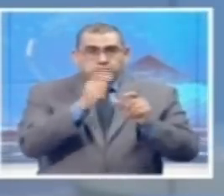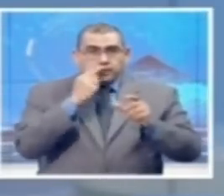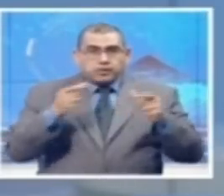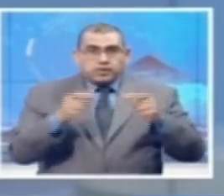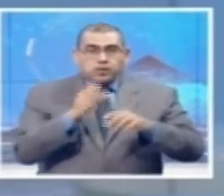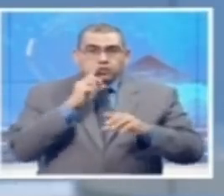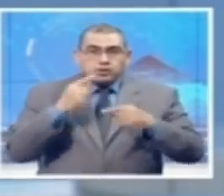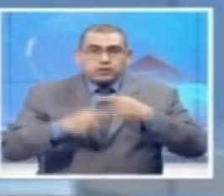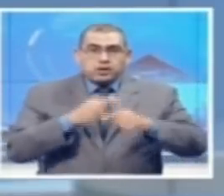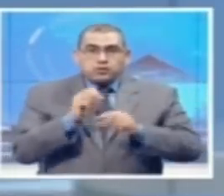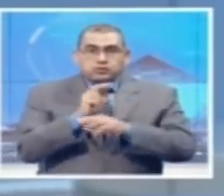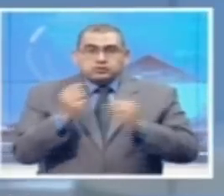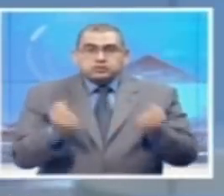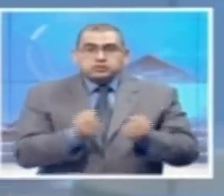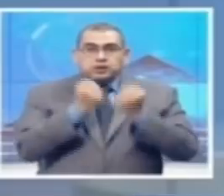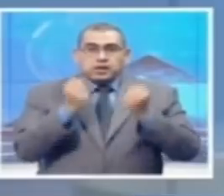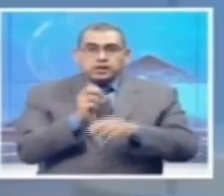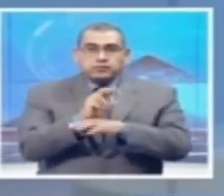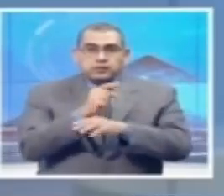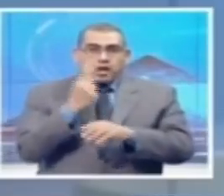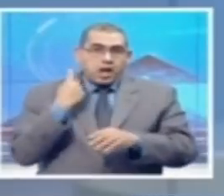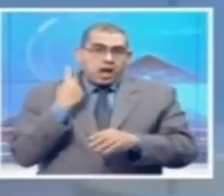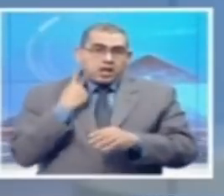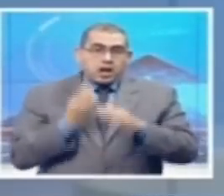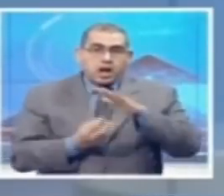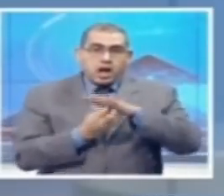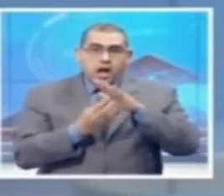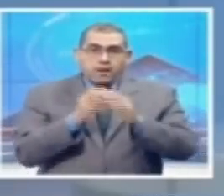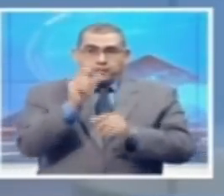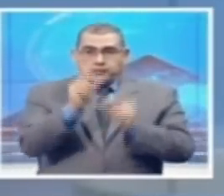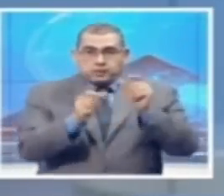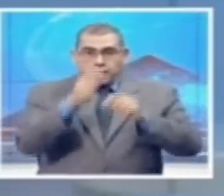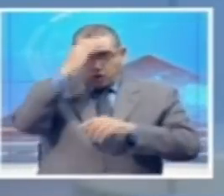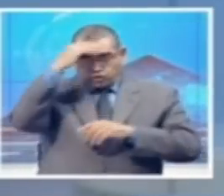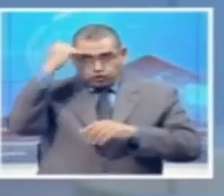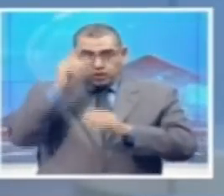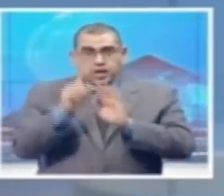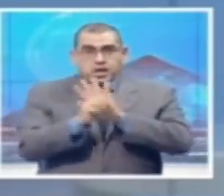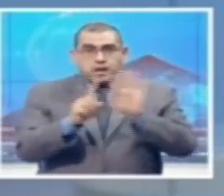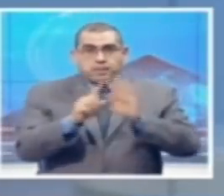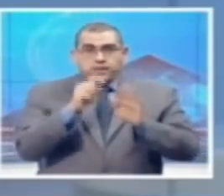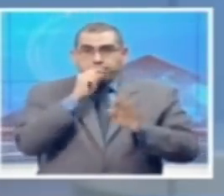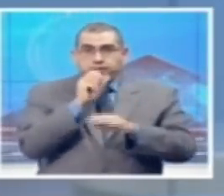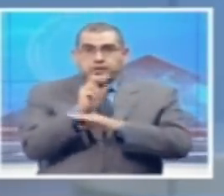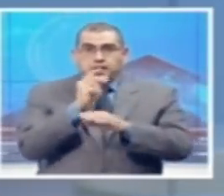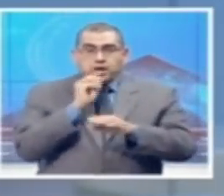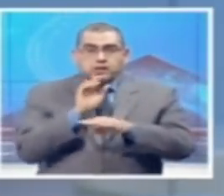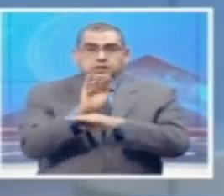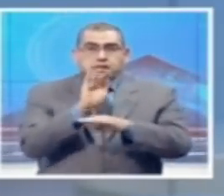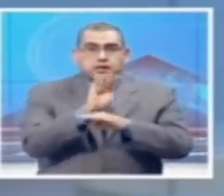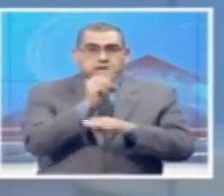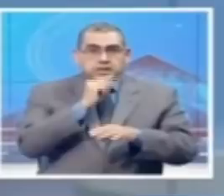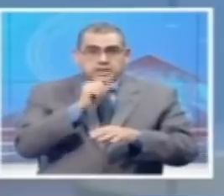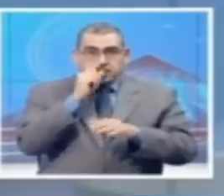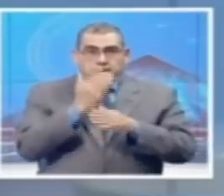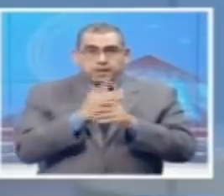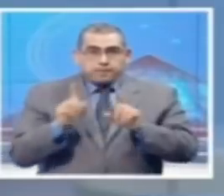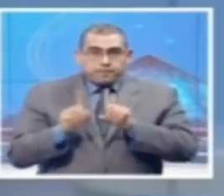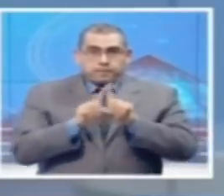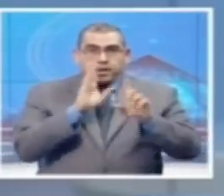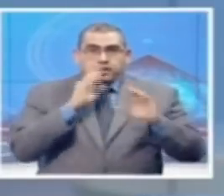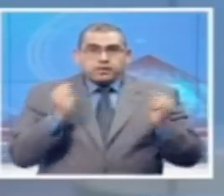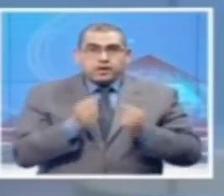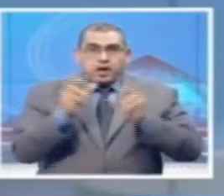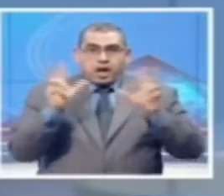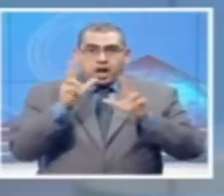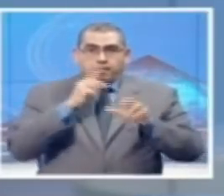دورات متخصصة مع عدد من الجامعات لتأهيل الأئمة والواعظات في علمي النفس والاجتماع، إلى جانب دورات